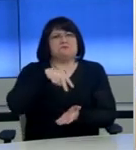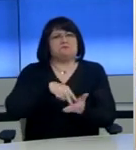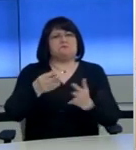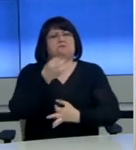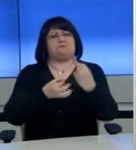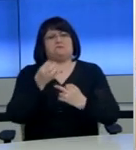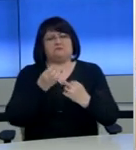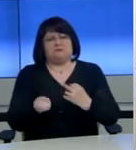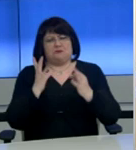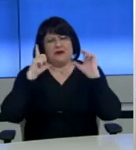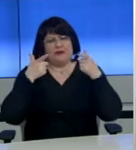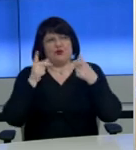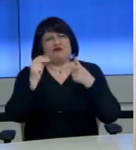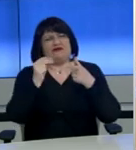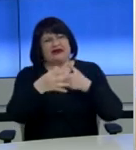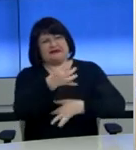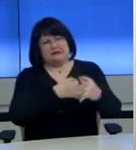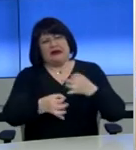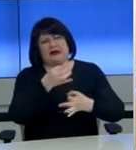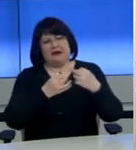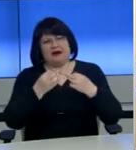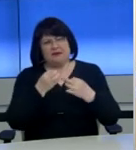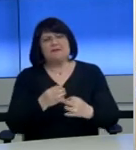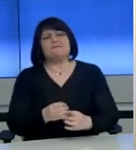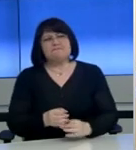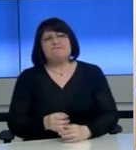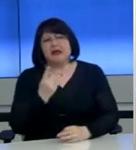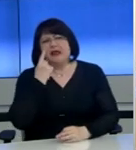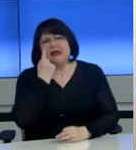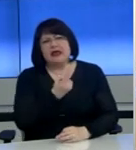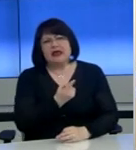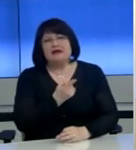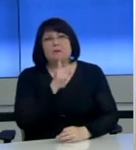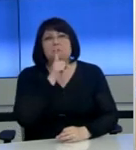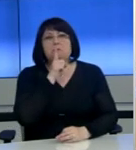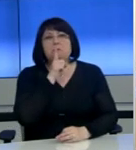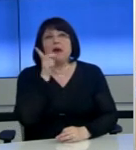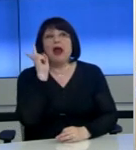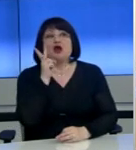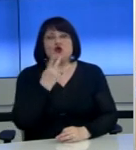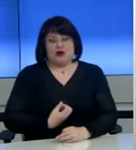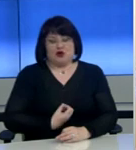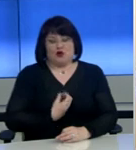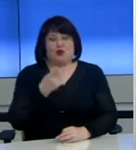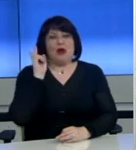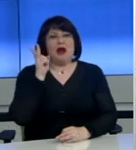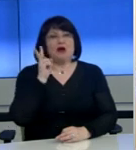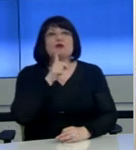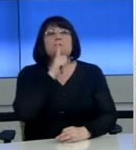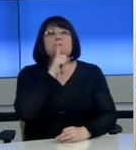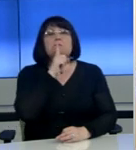την πλευρά της κοινωνικής πλειοψηφίας, παρατήρησα μία ένοχη σιωπή. Τη σιωπή